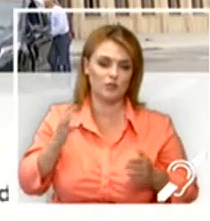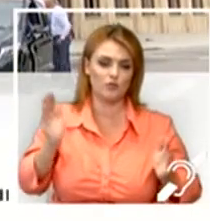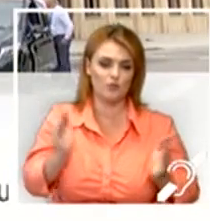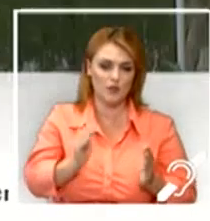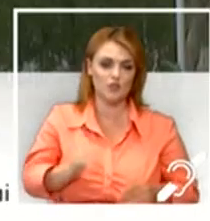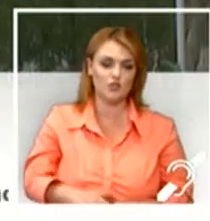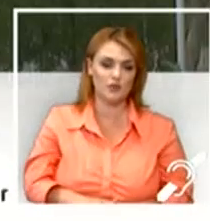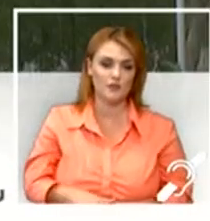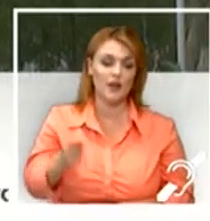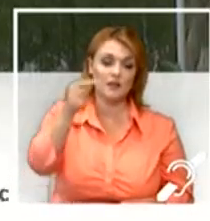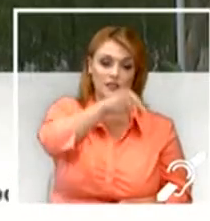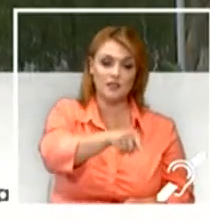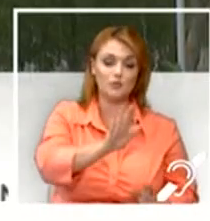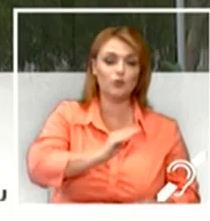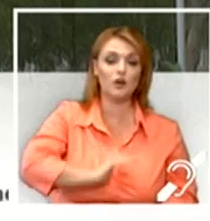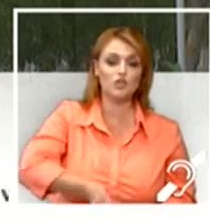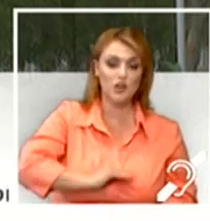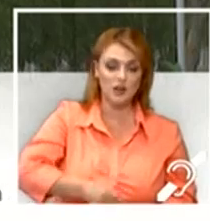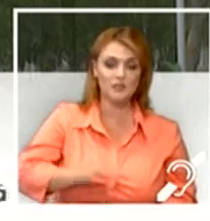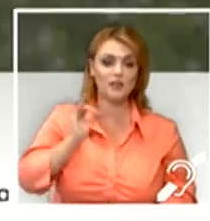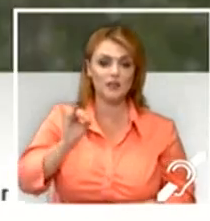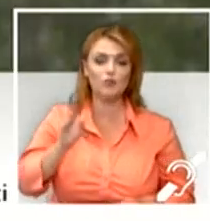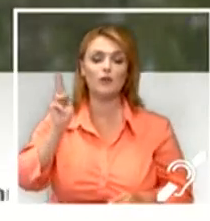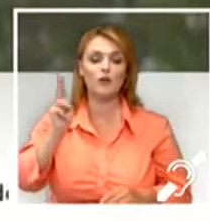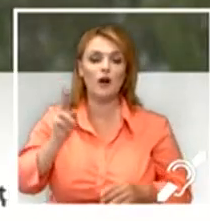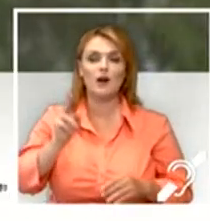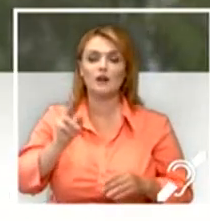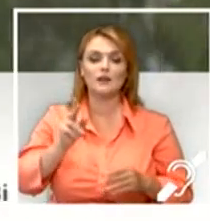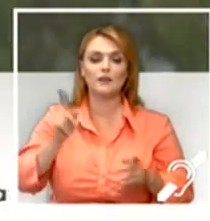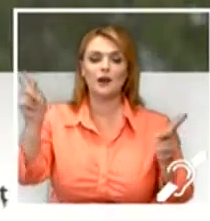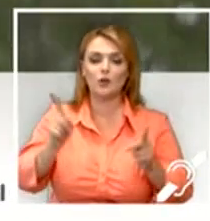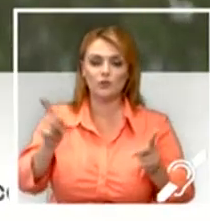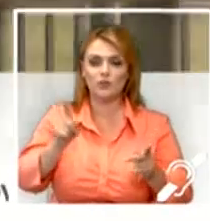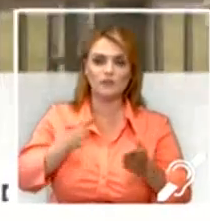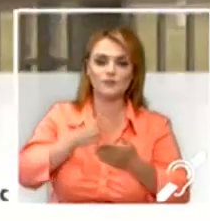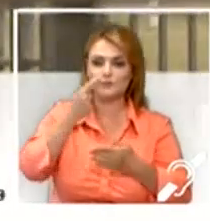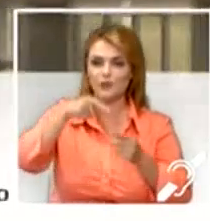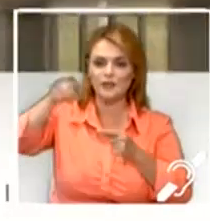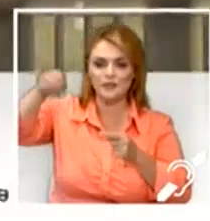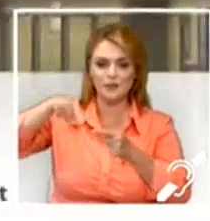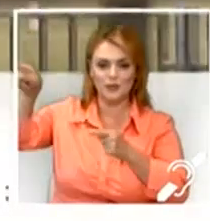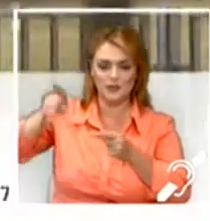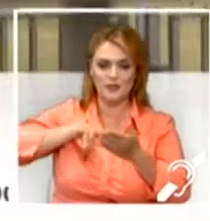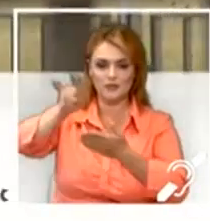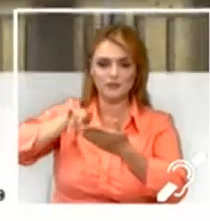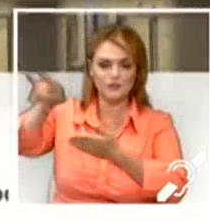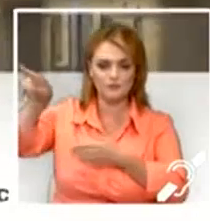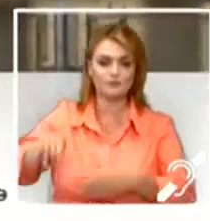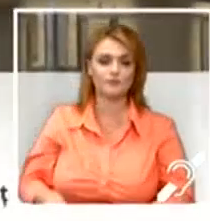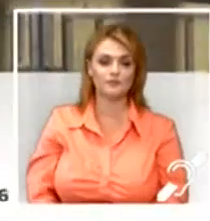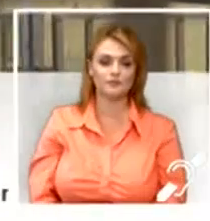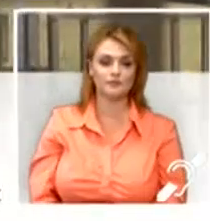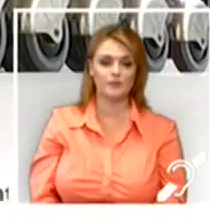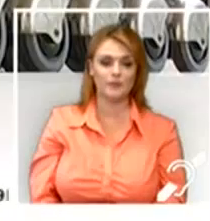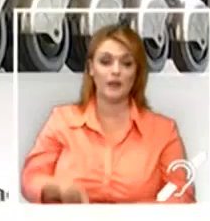în infrastructură consideră că erau necesare și lucrări de extindere pentru ca Băneasa să poată prelua o parte din zborurile de la Otopeni.